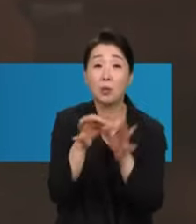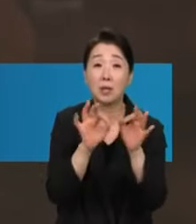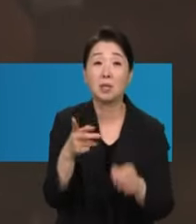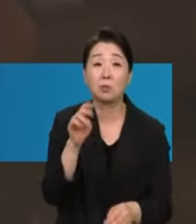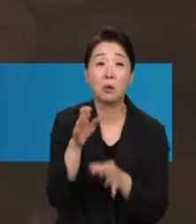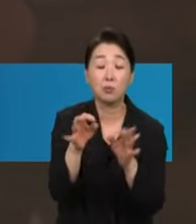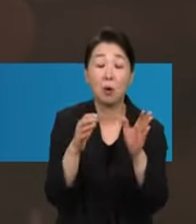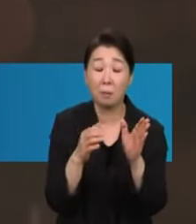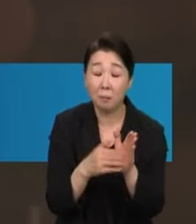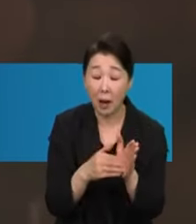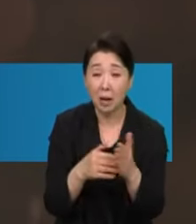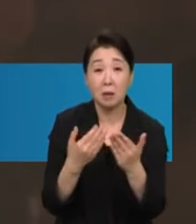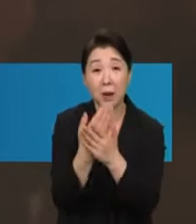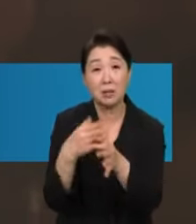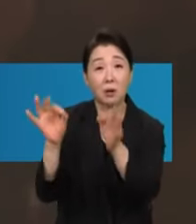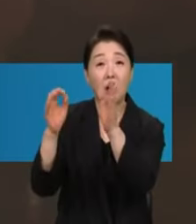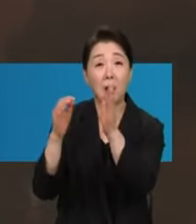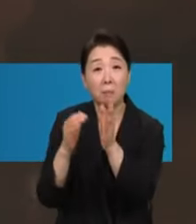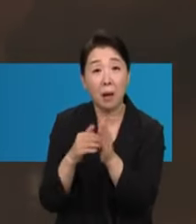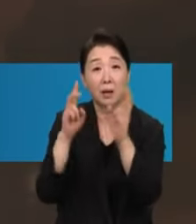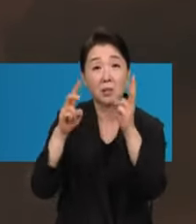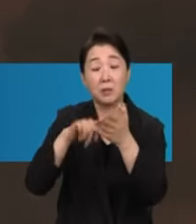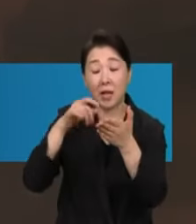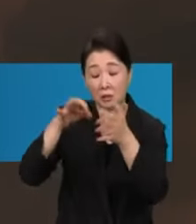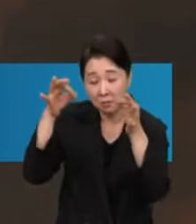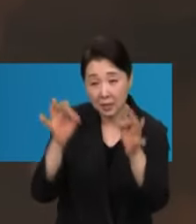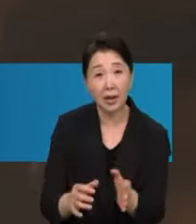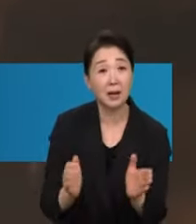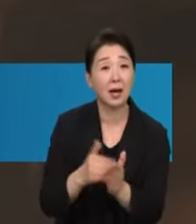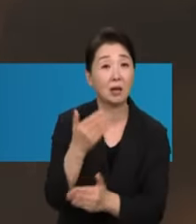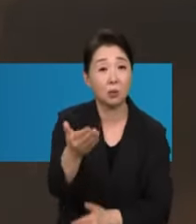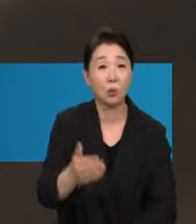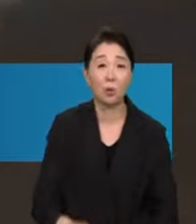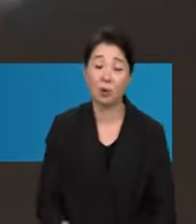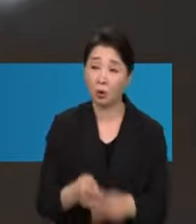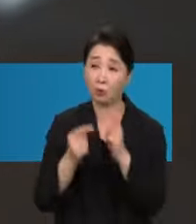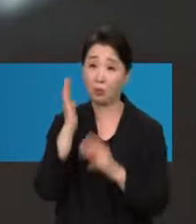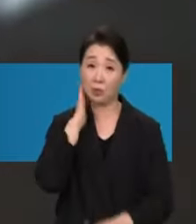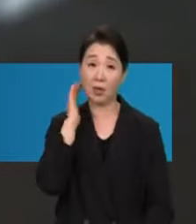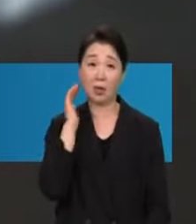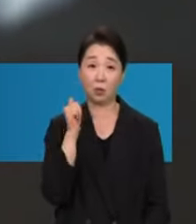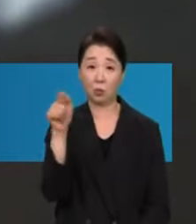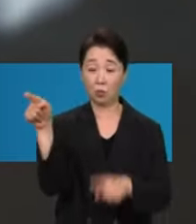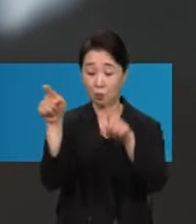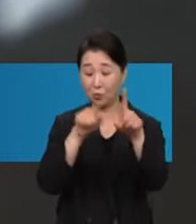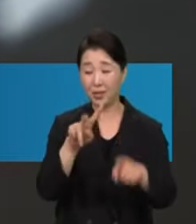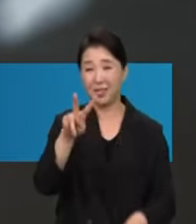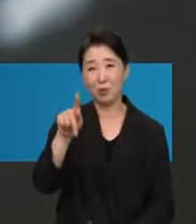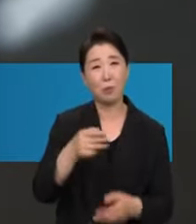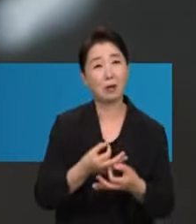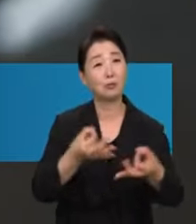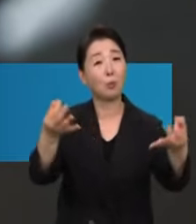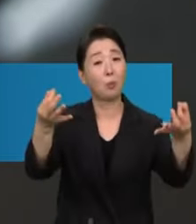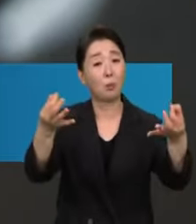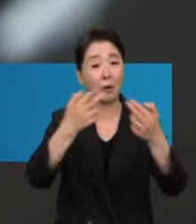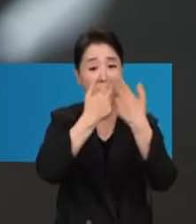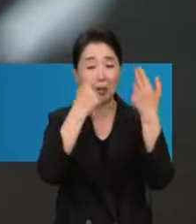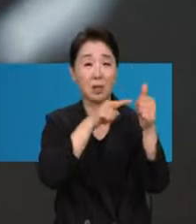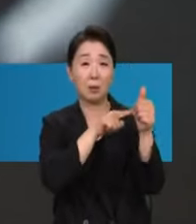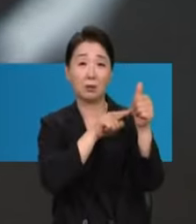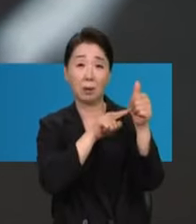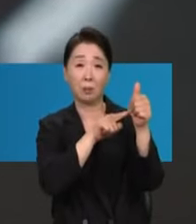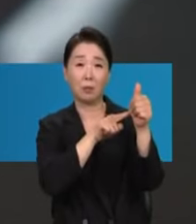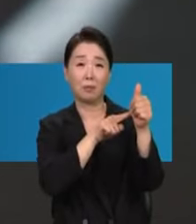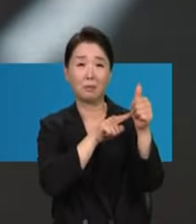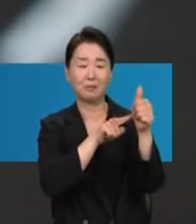세금을 깎아 줘서 역동 경제를 이루겠다는게 골자입니다 윤성열 대통령은 전국민에게 25만 원을 주겠다는 이재명